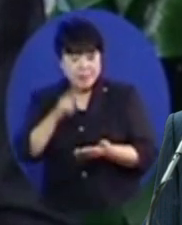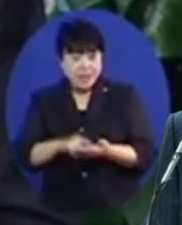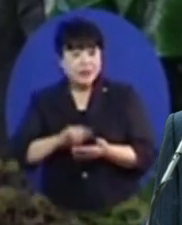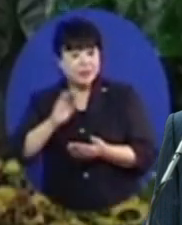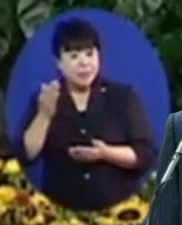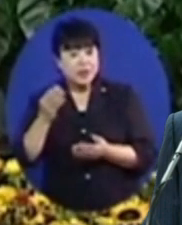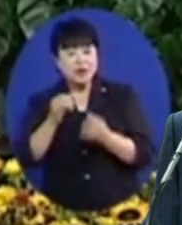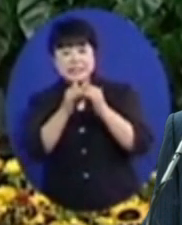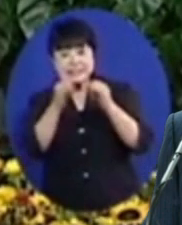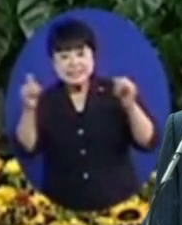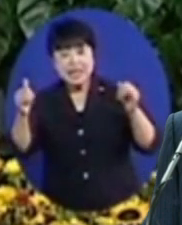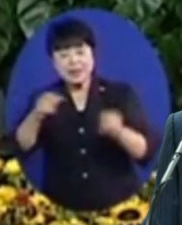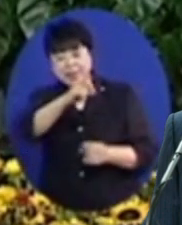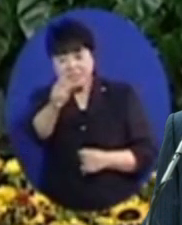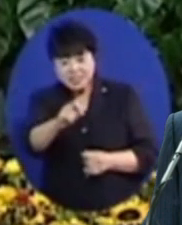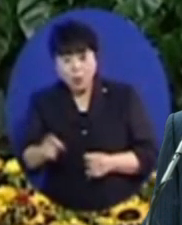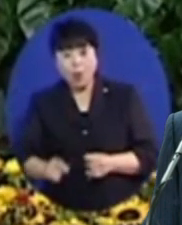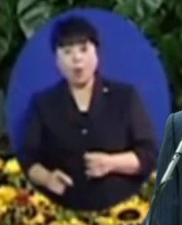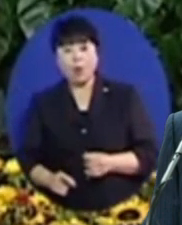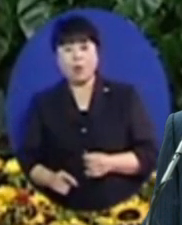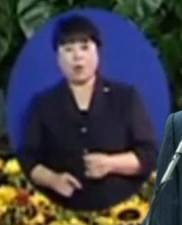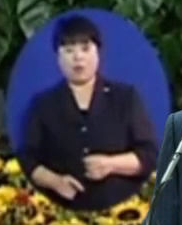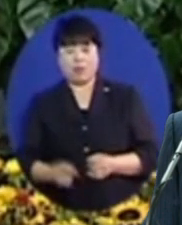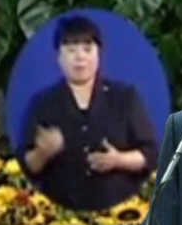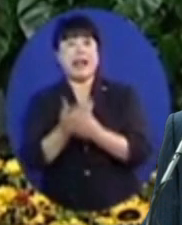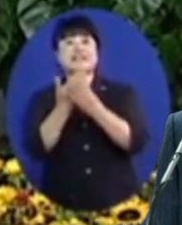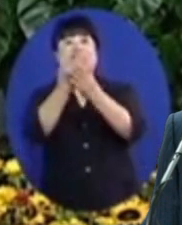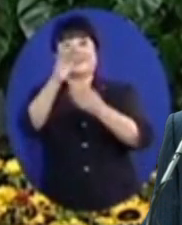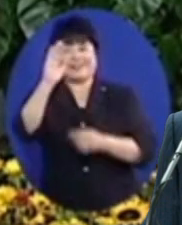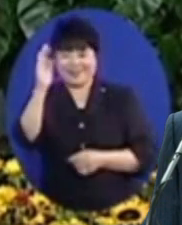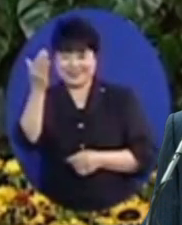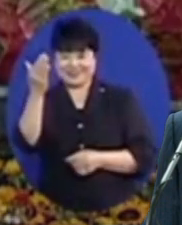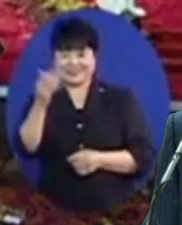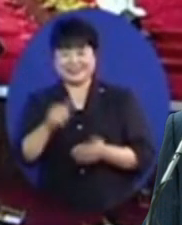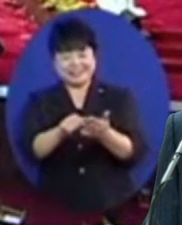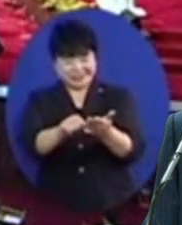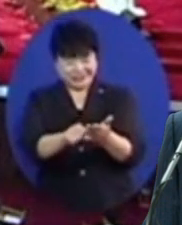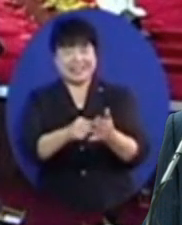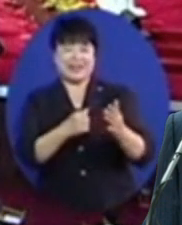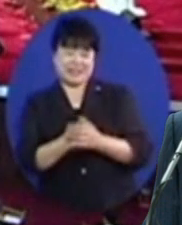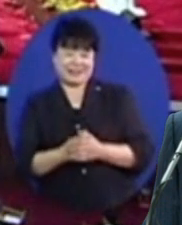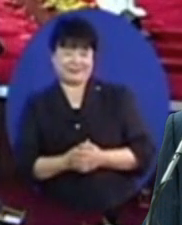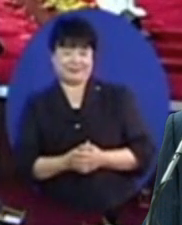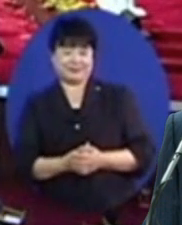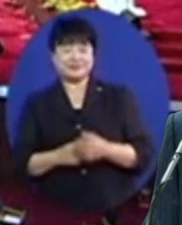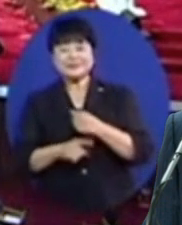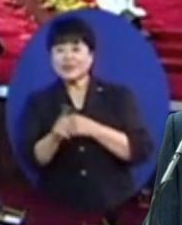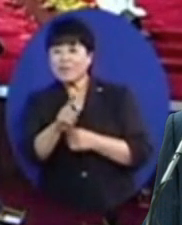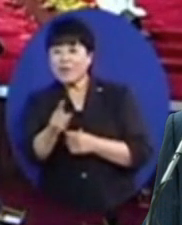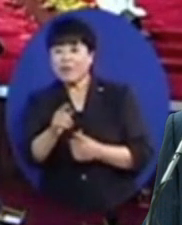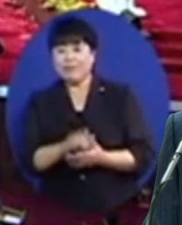비로소 인류의 기록 문화가 극적으로 발전하게 되었기 때문이라는 것입니다. 왜 그러냐 하면